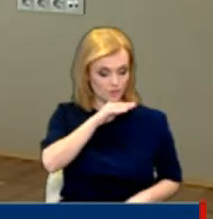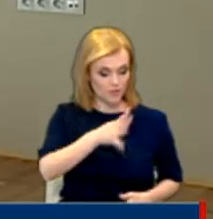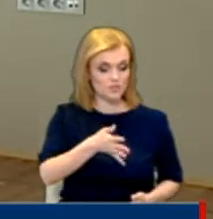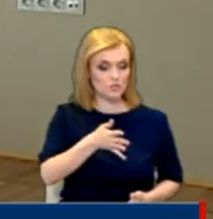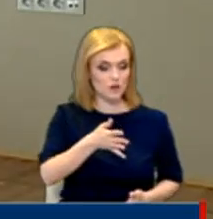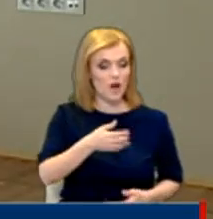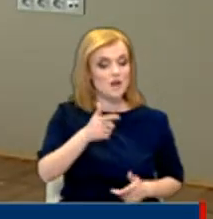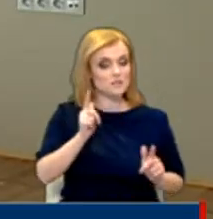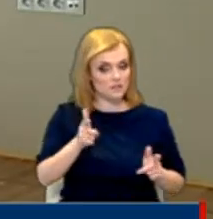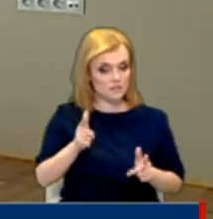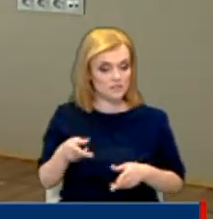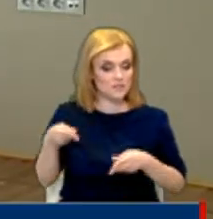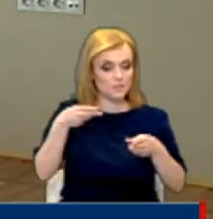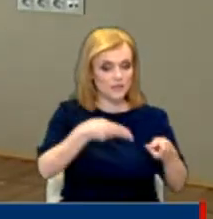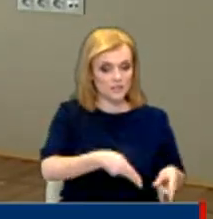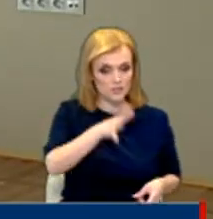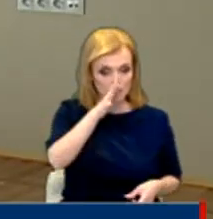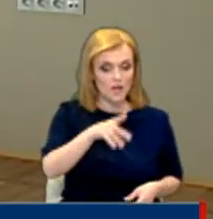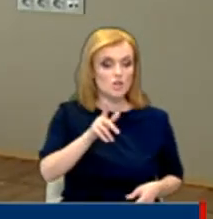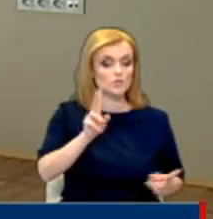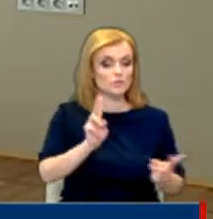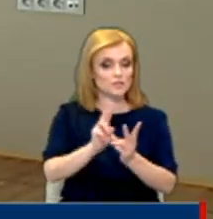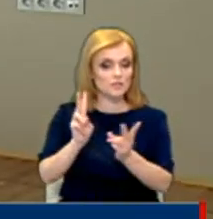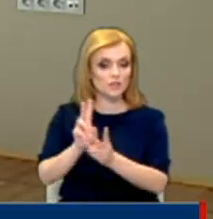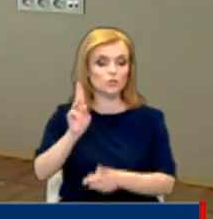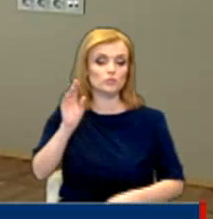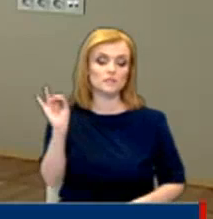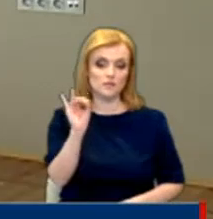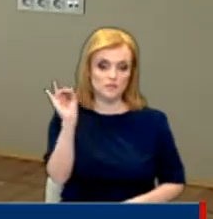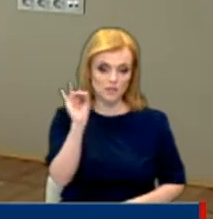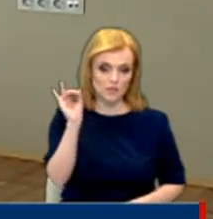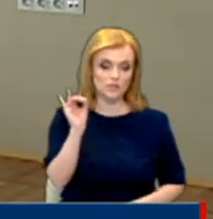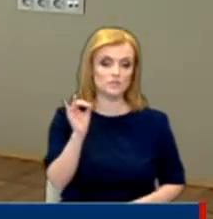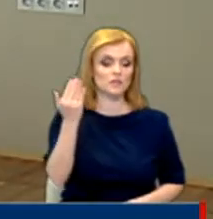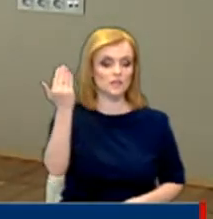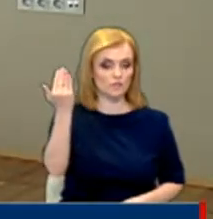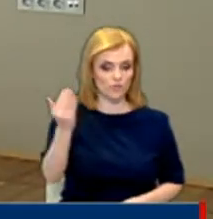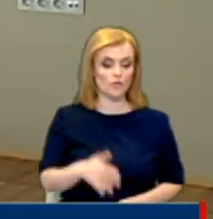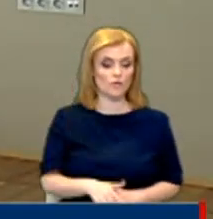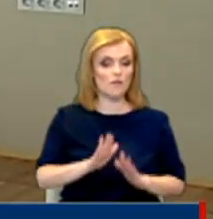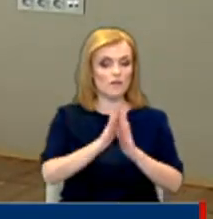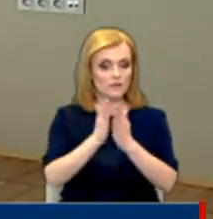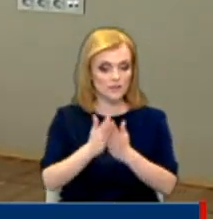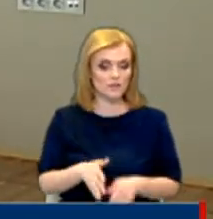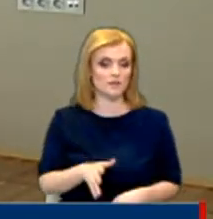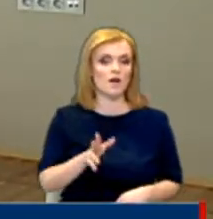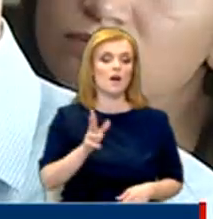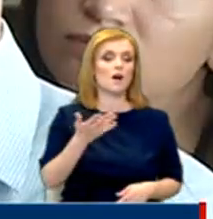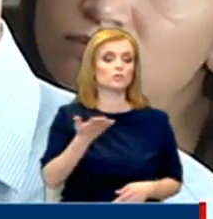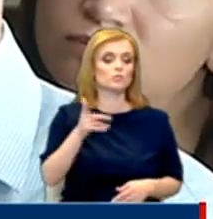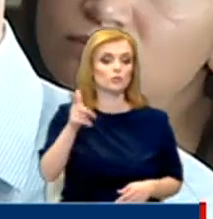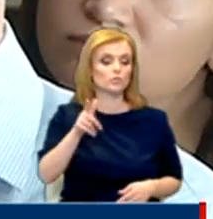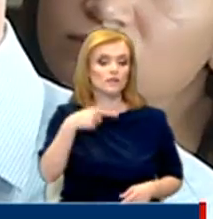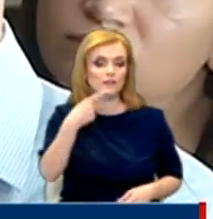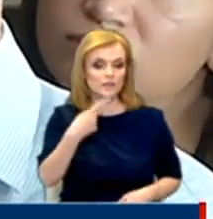Chișinău pentru a se întâlni cu cei interesați de teoria, de creația, de rodul muncii sale.